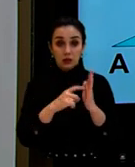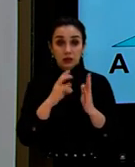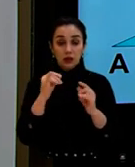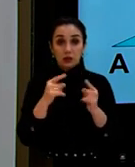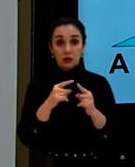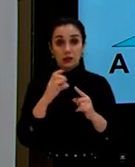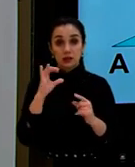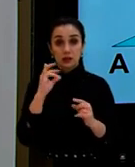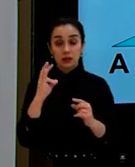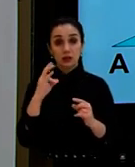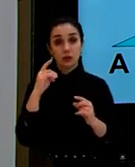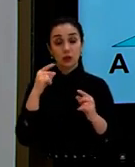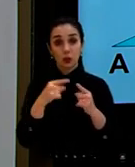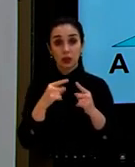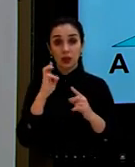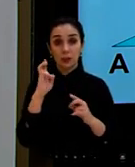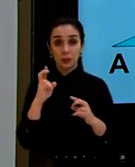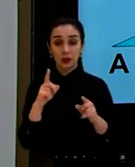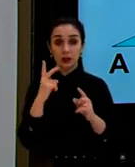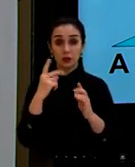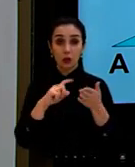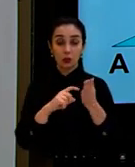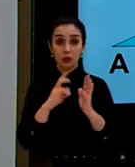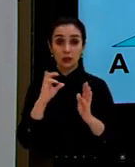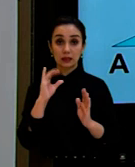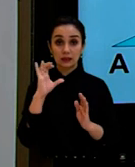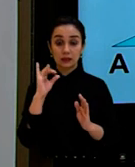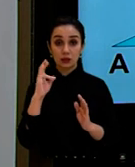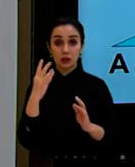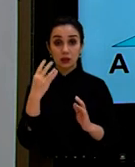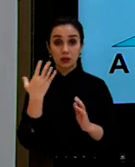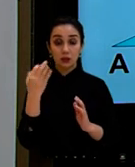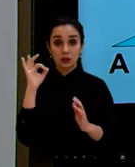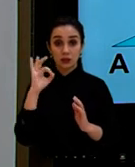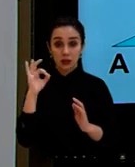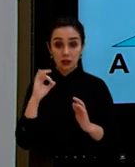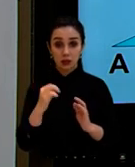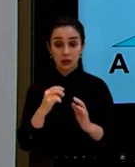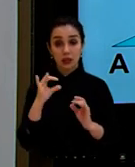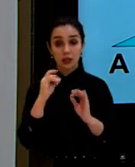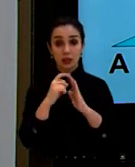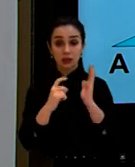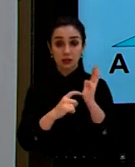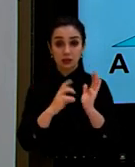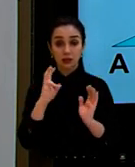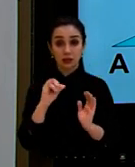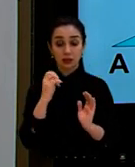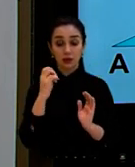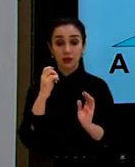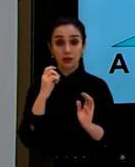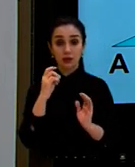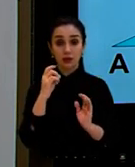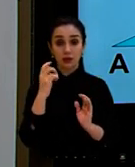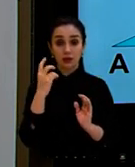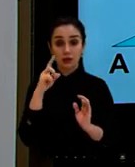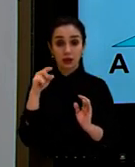Отсюда находим синус угла B. 2 умноженное на синус 45 градуса и разделить на 2 корней из